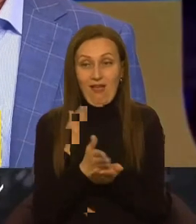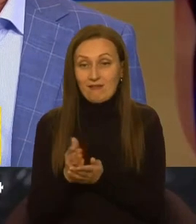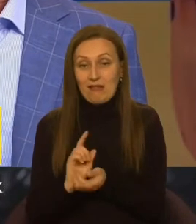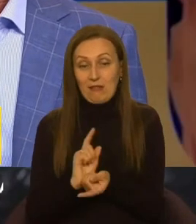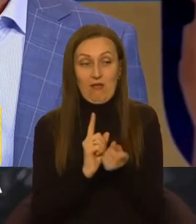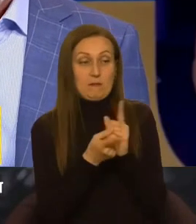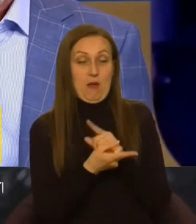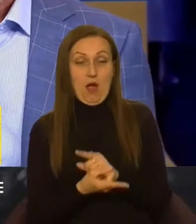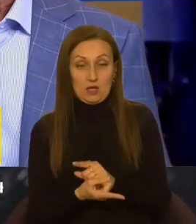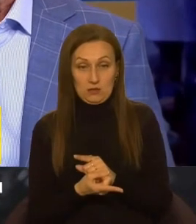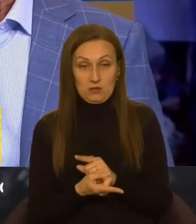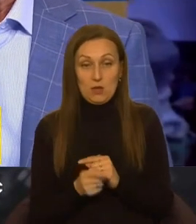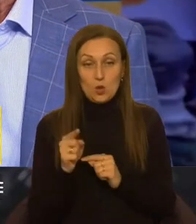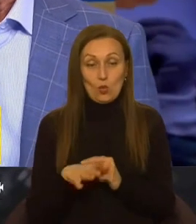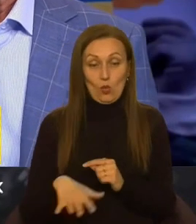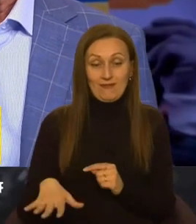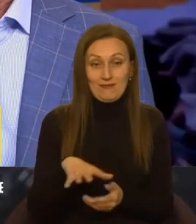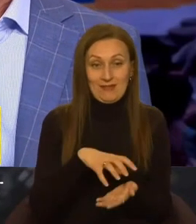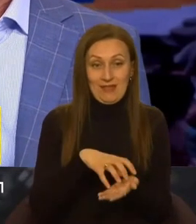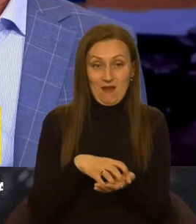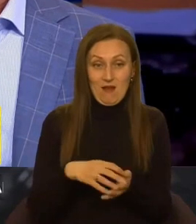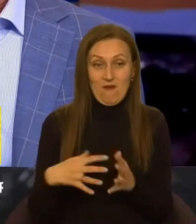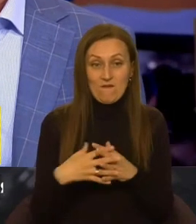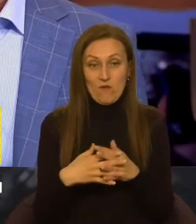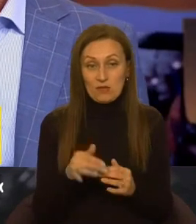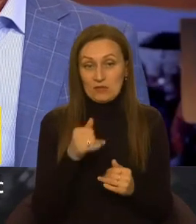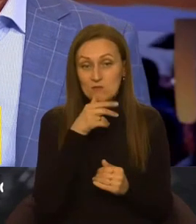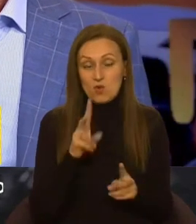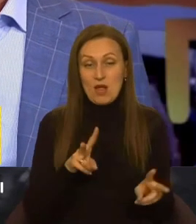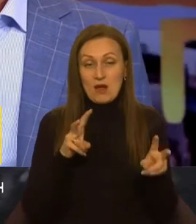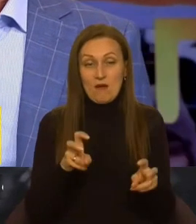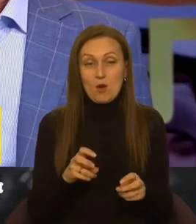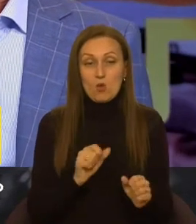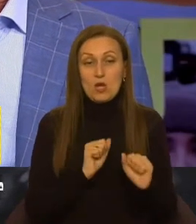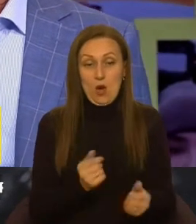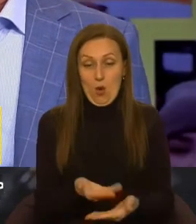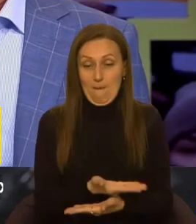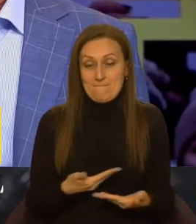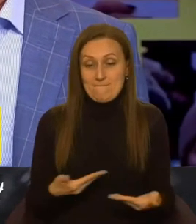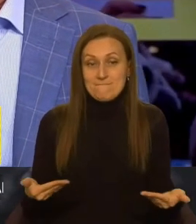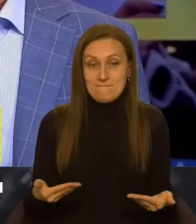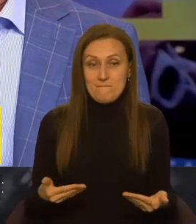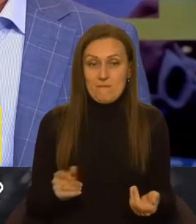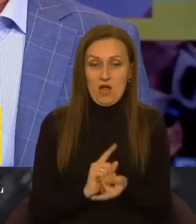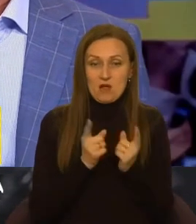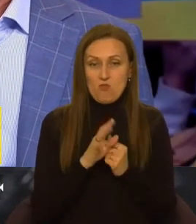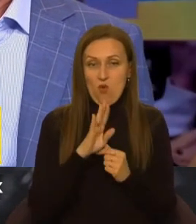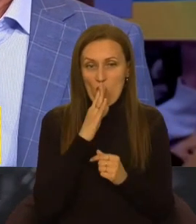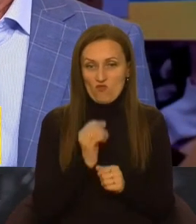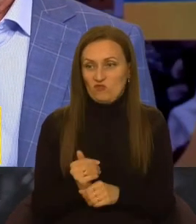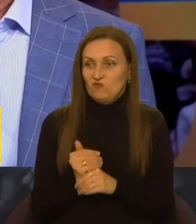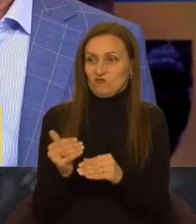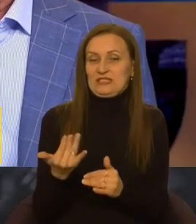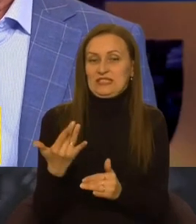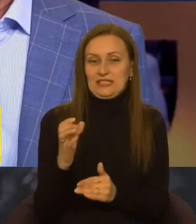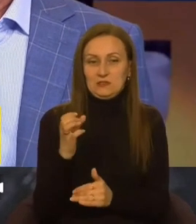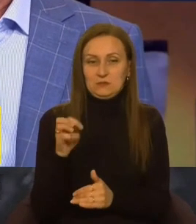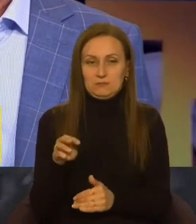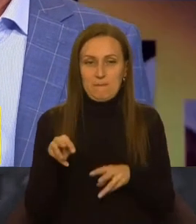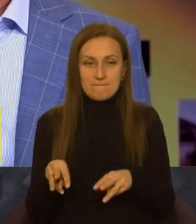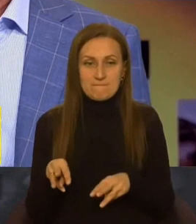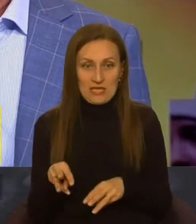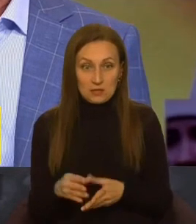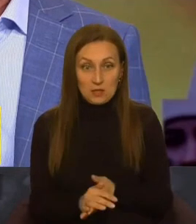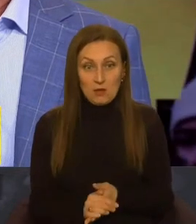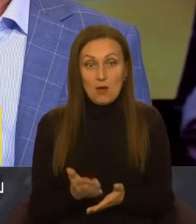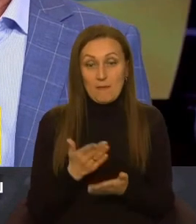навпаки. Оту ділянку фронту, я, на жаль, не можу її назвати, яку тримаємо ми навпаки ворога відкинули на декілька сот метрів.